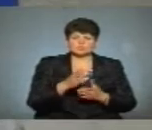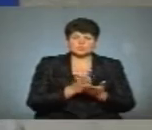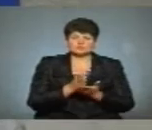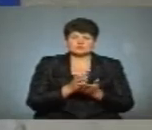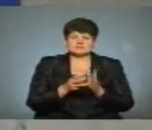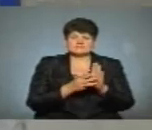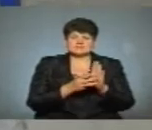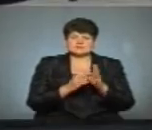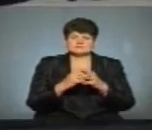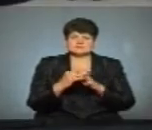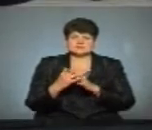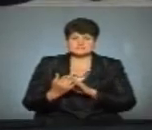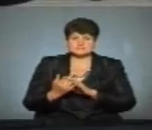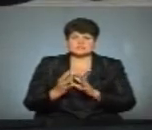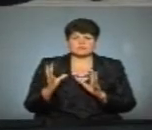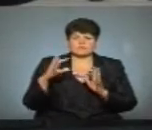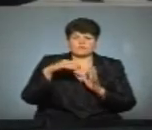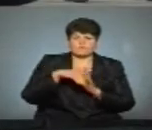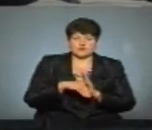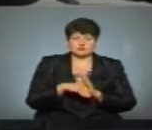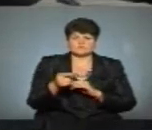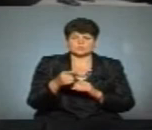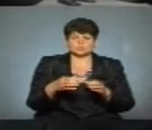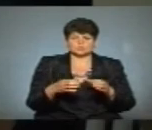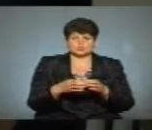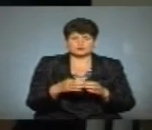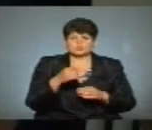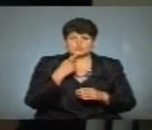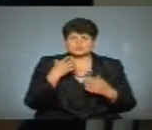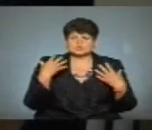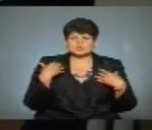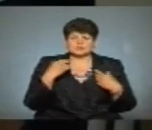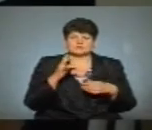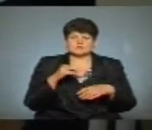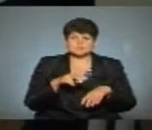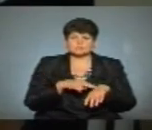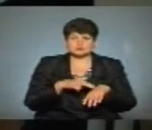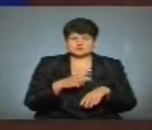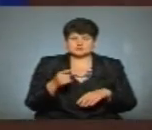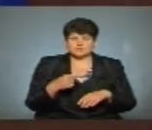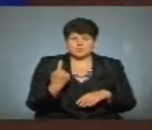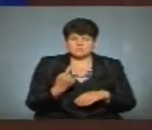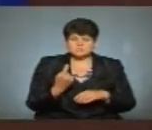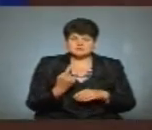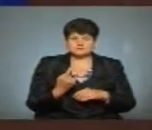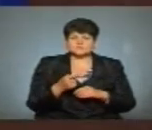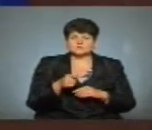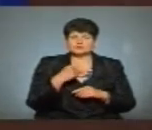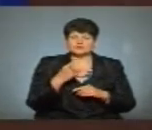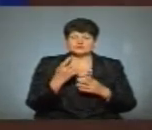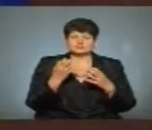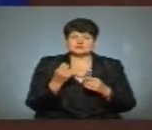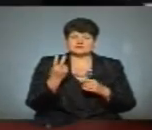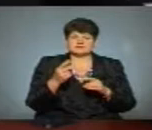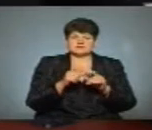обслуговувати 8 населених пунктів, які входять до Тернопільської громади, повідомив начальник Нацполіції області Олександр Богомол. За його словами, ще